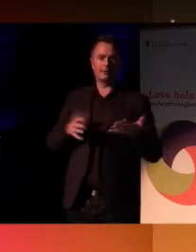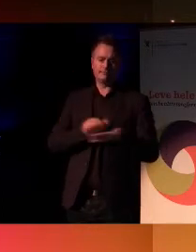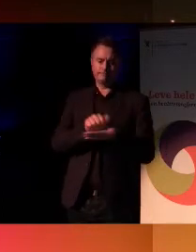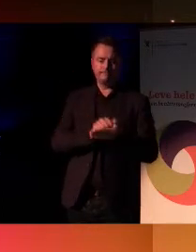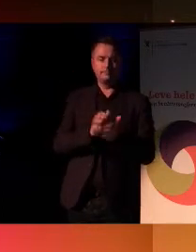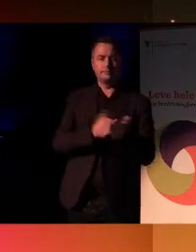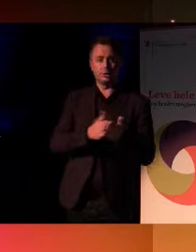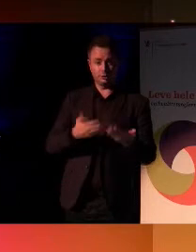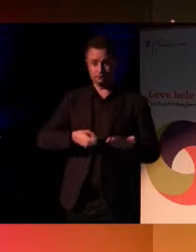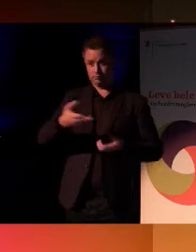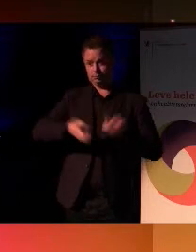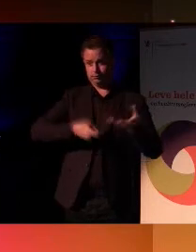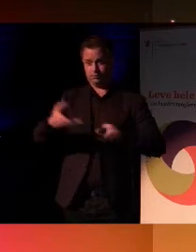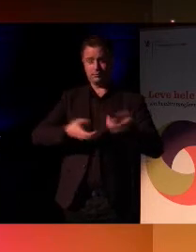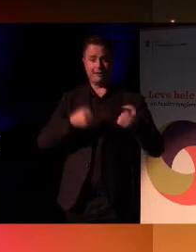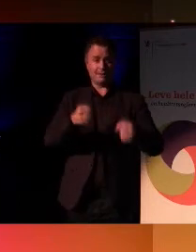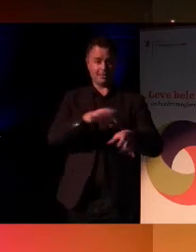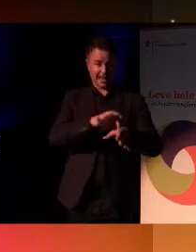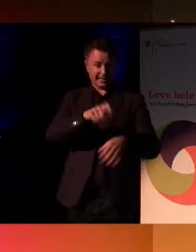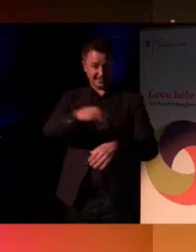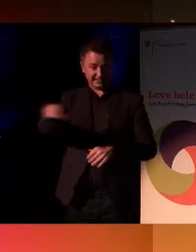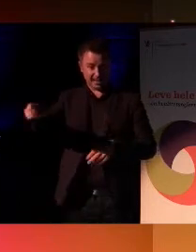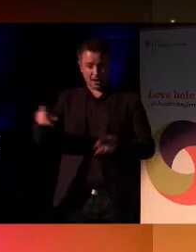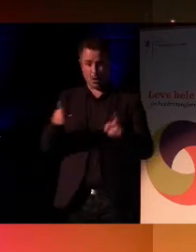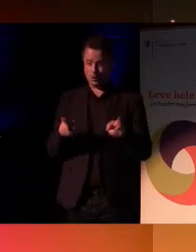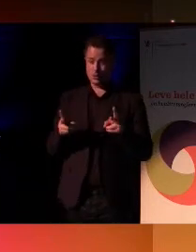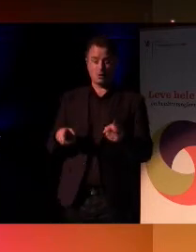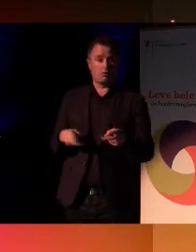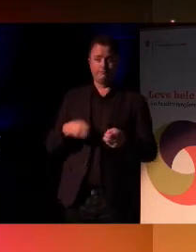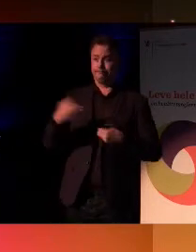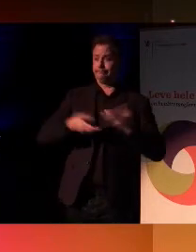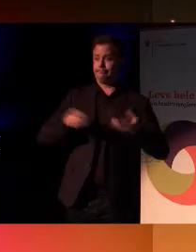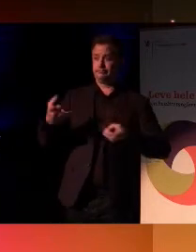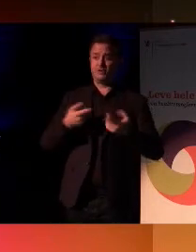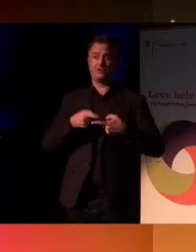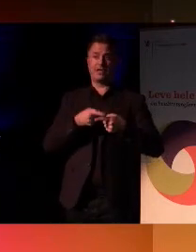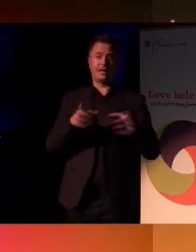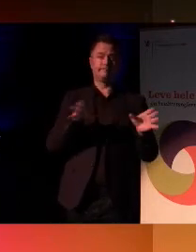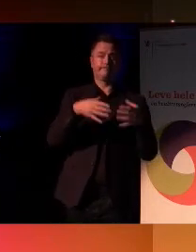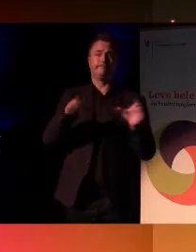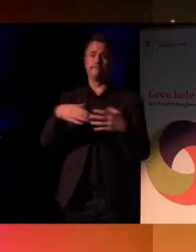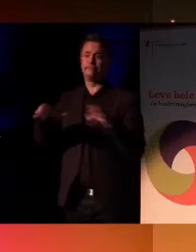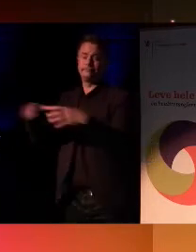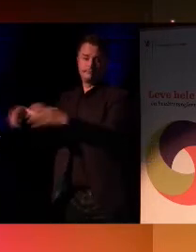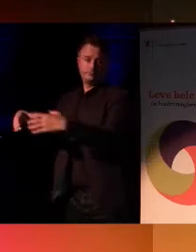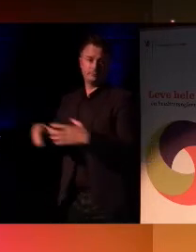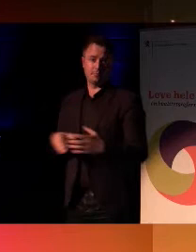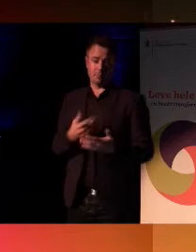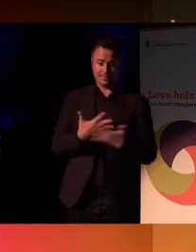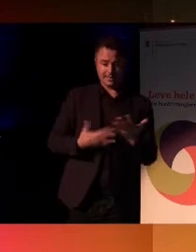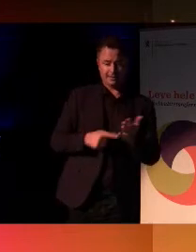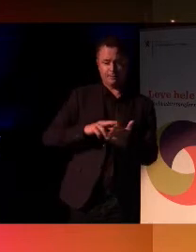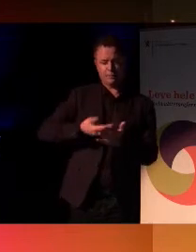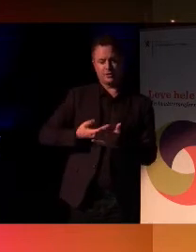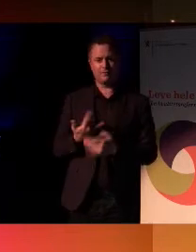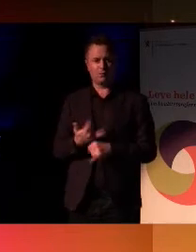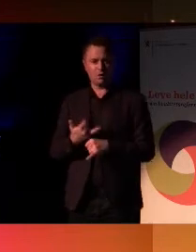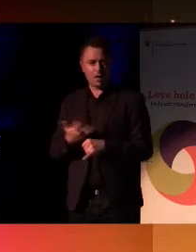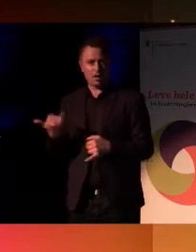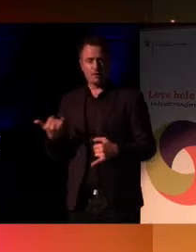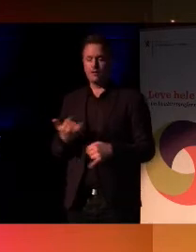sendt til alle fastleger, og delt ut på alle møtepunkt med kommunehelsetjenesten. Den beskriver prosjektet og sier hvordan du kan søke